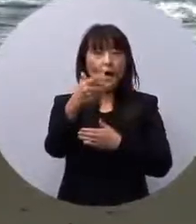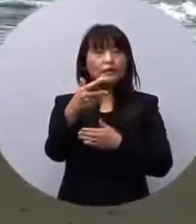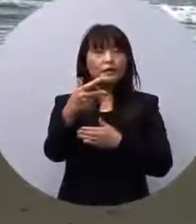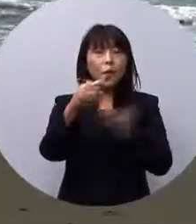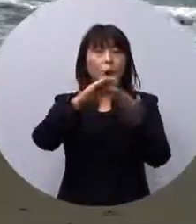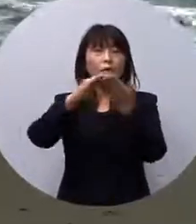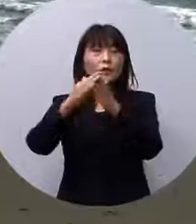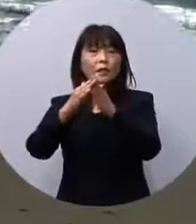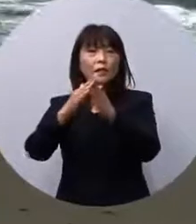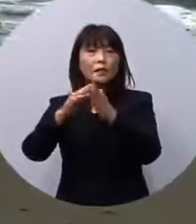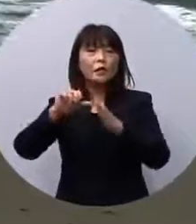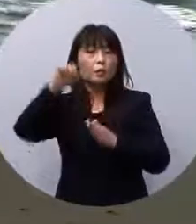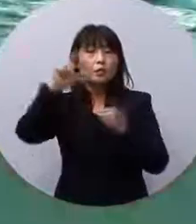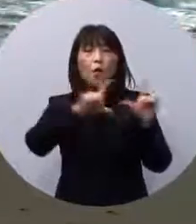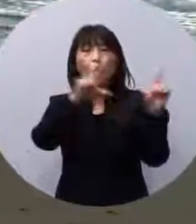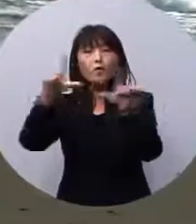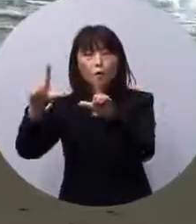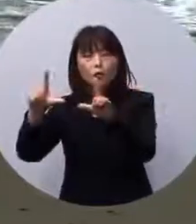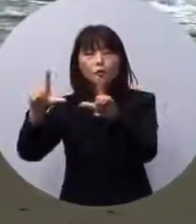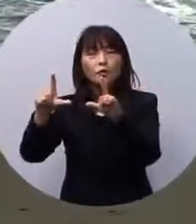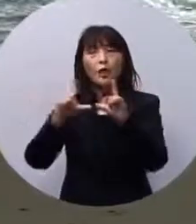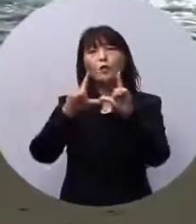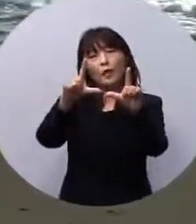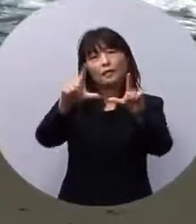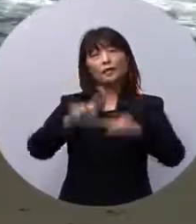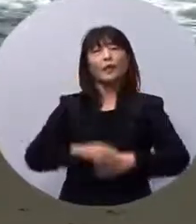ロモーションについてお知らせします。 いいね。